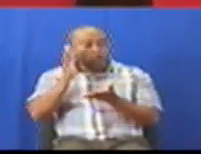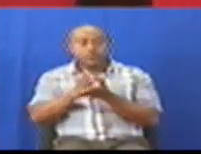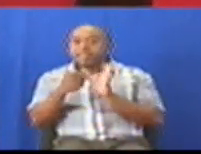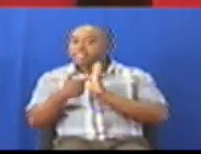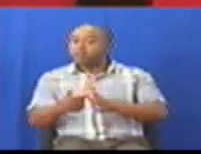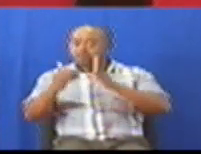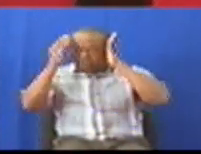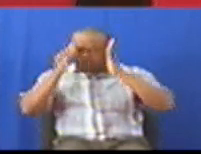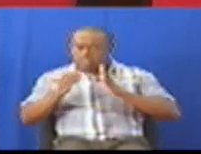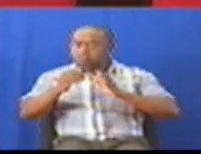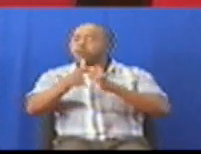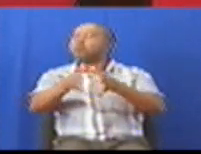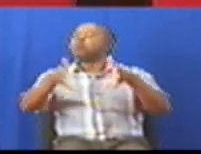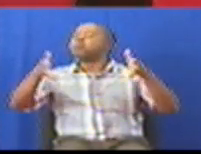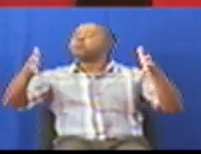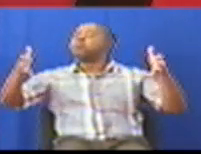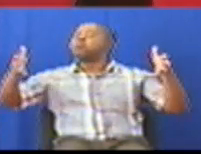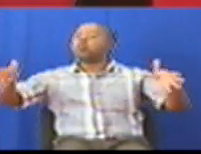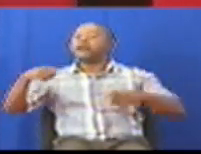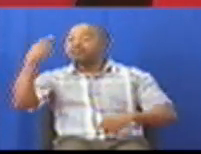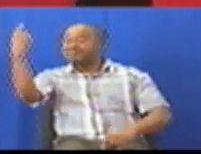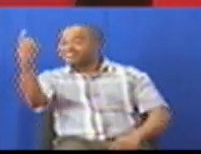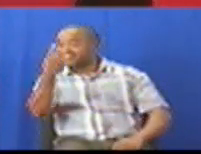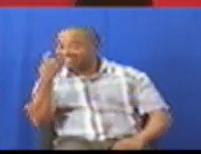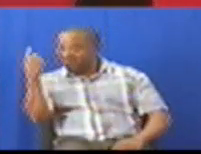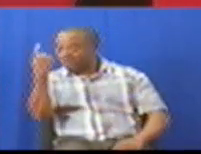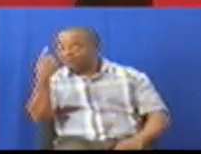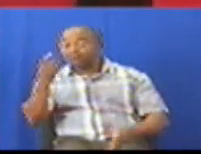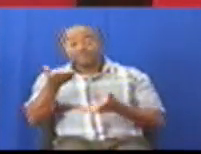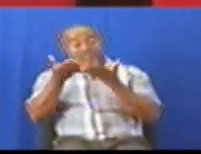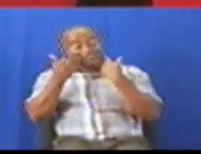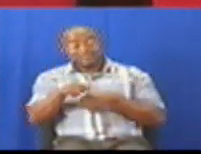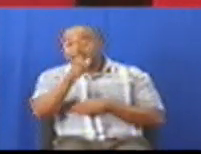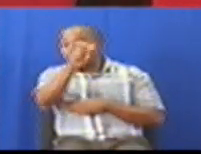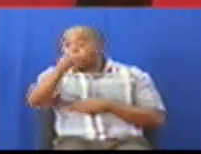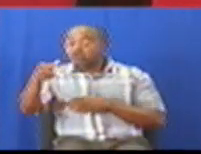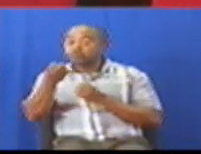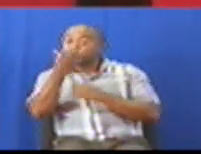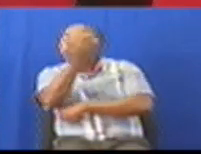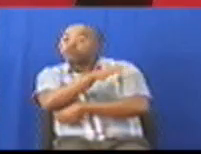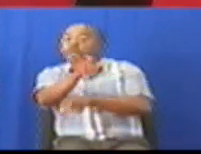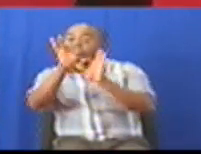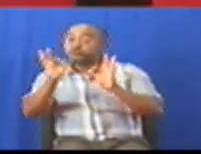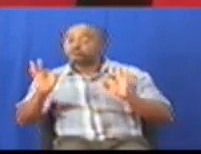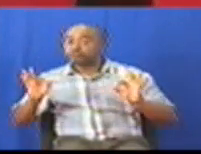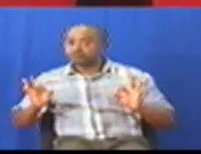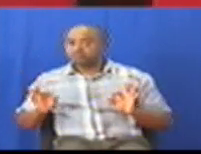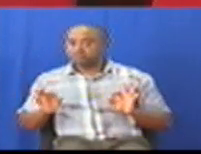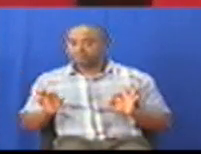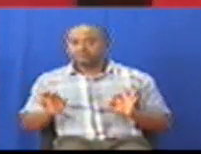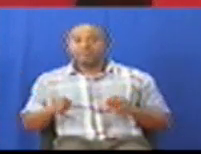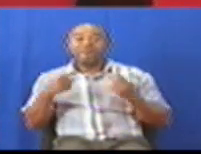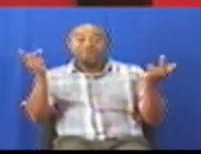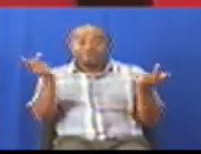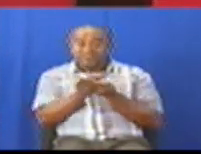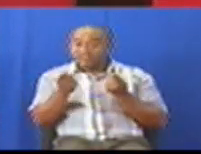kwa taifa. Na sasa wananchi wanahudumiwa vizuri kupita wakati wote ule. Lakini vile vile tumeona